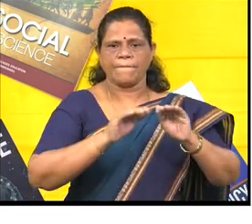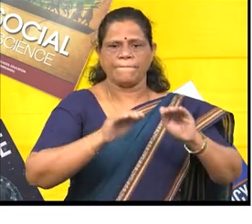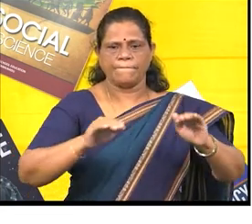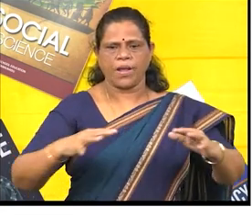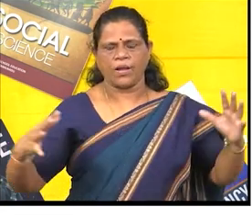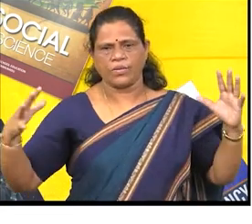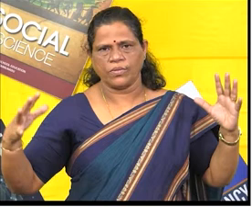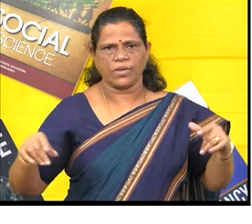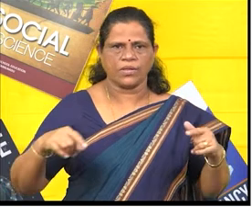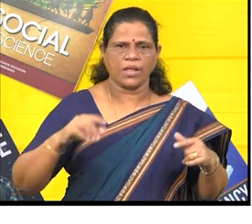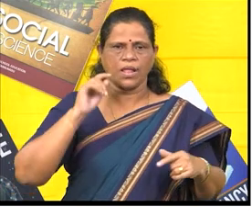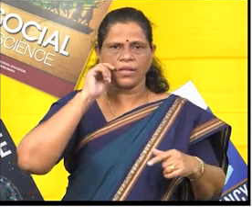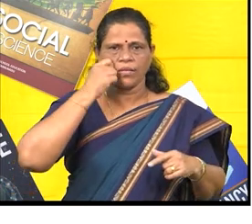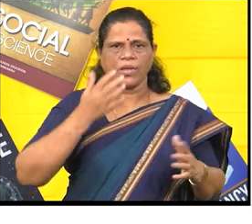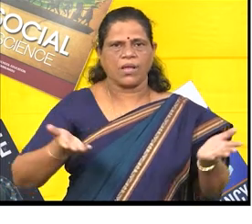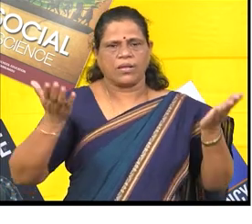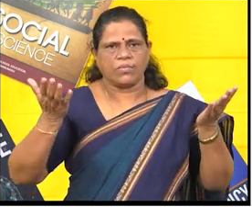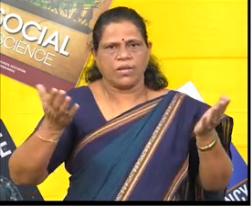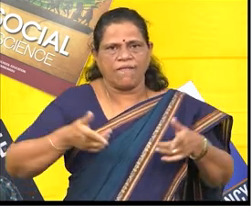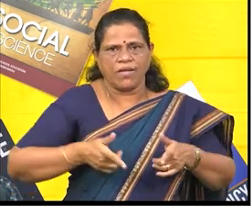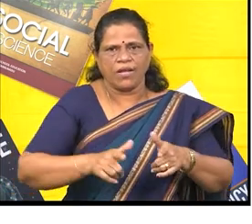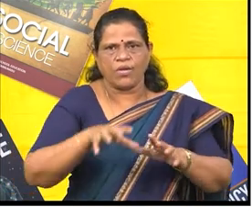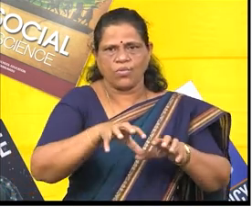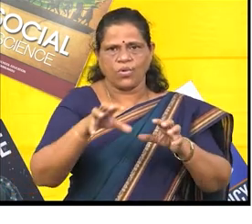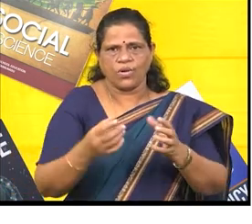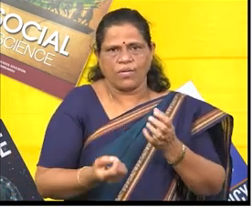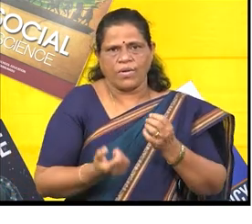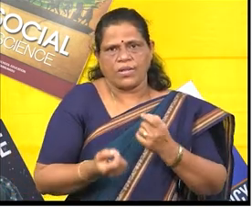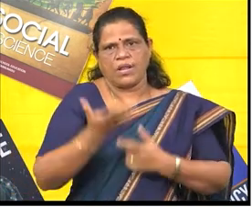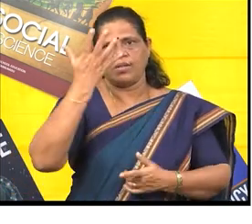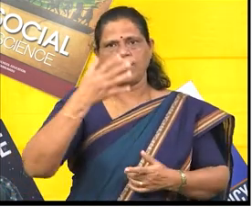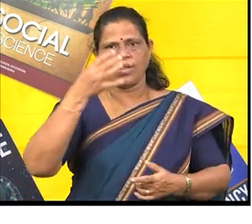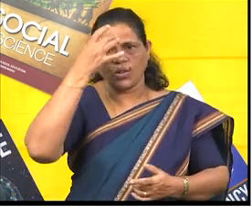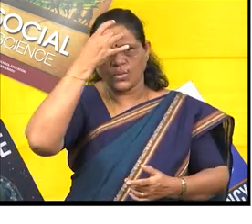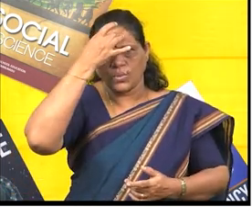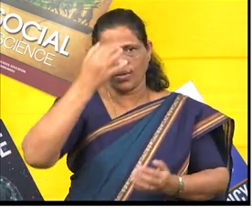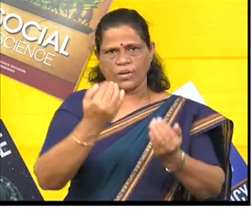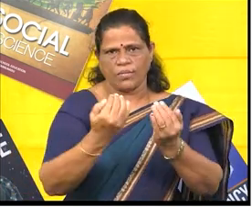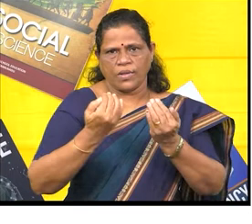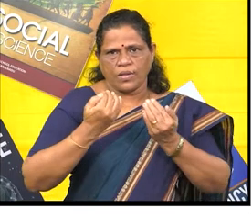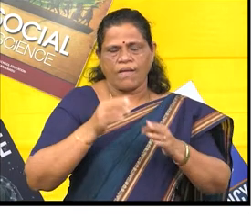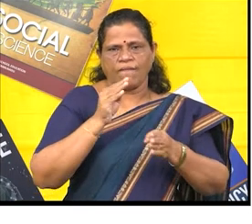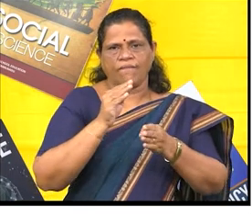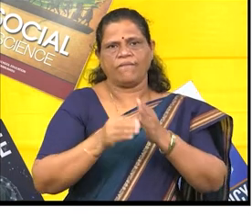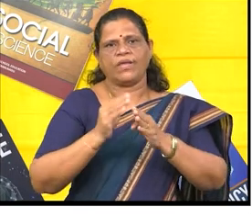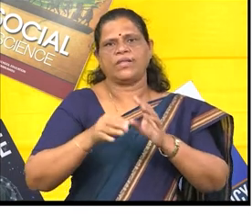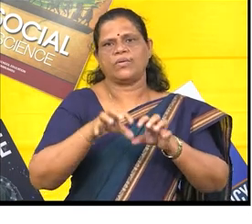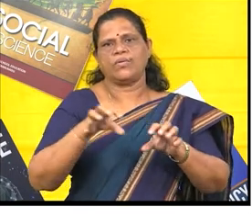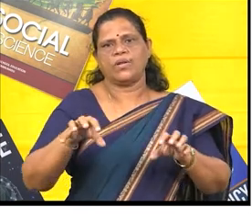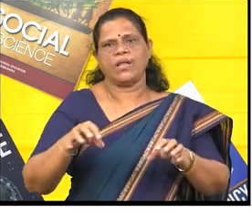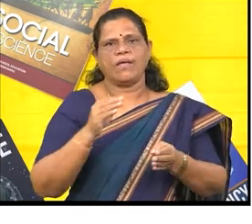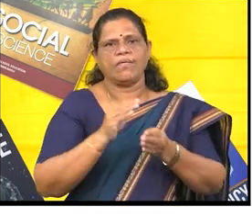இப்போது மக்கள் தொகைக்கு ஏற்றவாறு வேளாண் பொருட்களுடைய விளைச்சலை அதிகரிக்கணும், நோய்களிலிருந்து பாதுகாக்கணும், வேதியியல் கொள்கைகள்